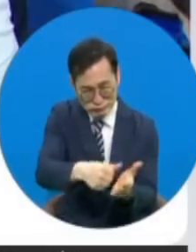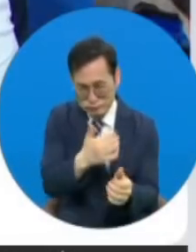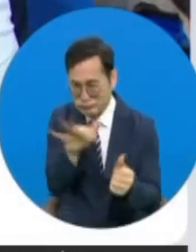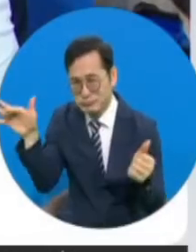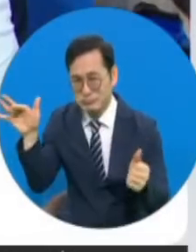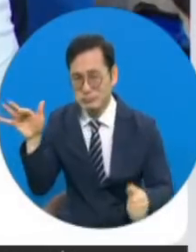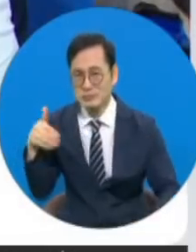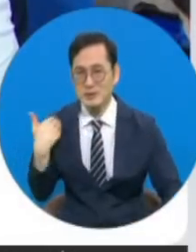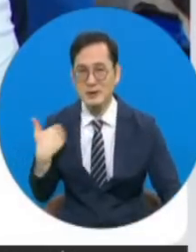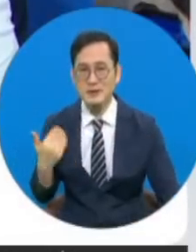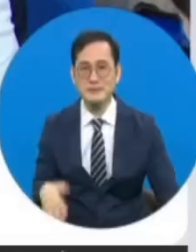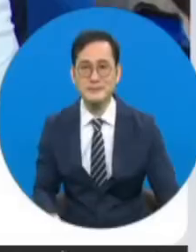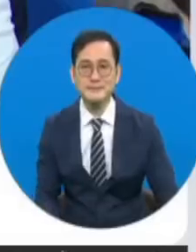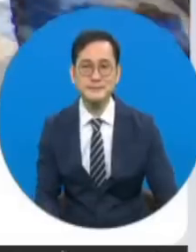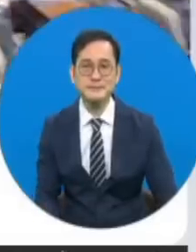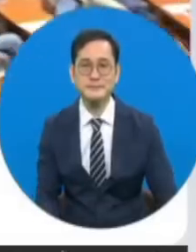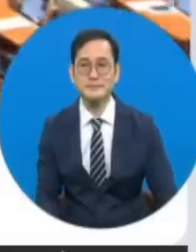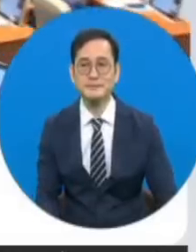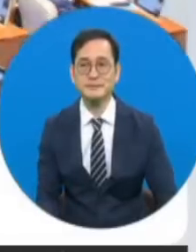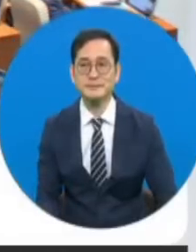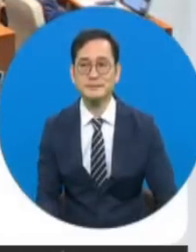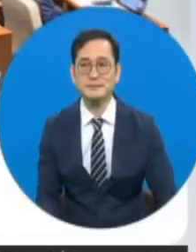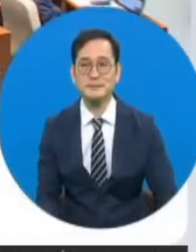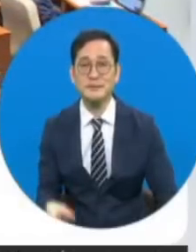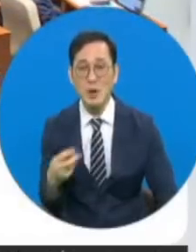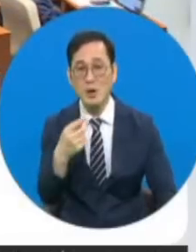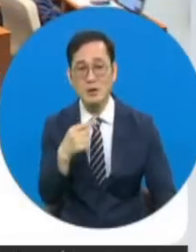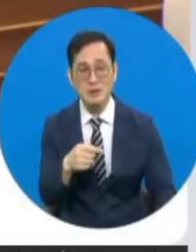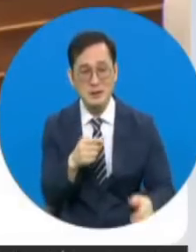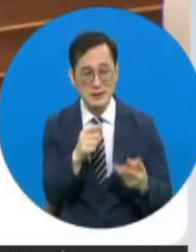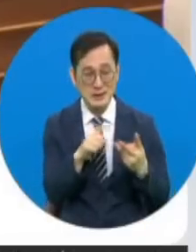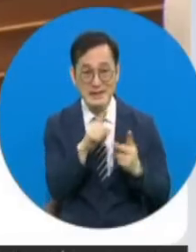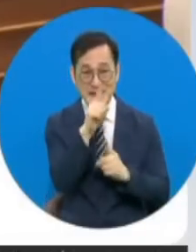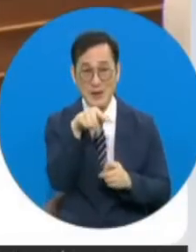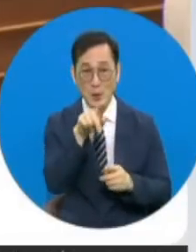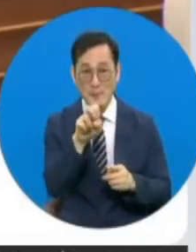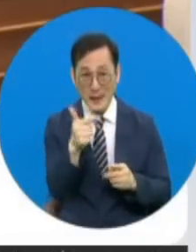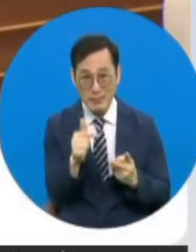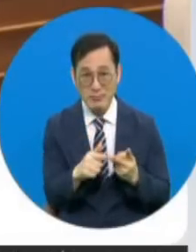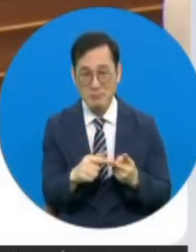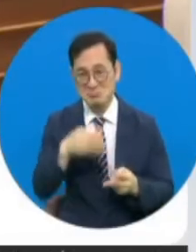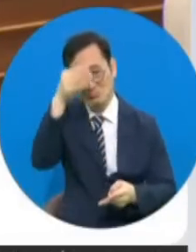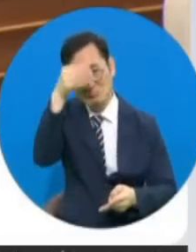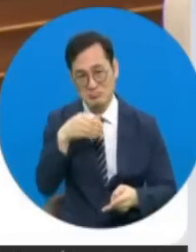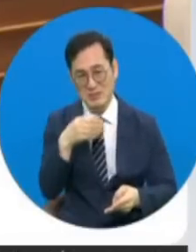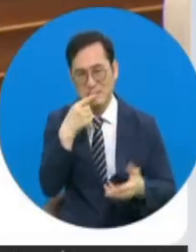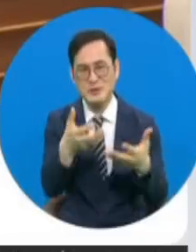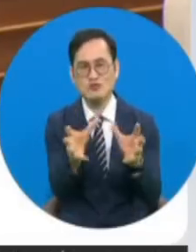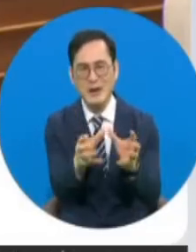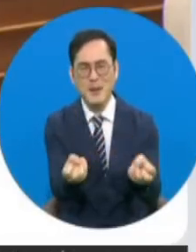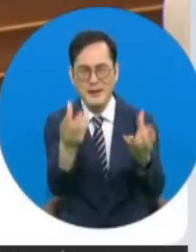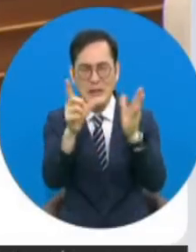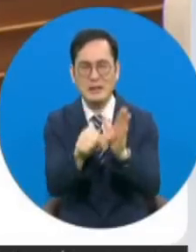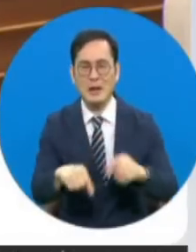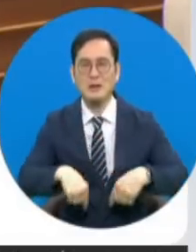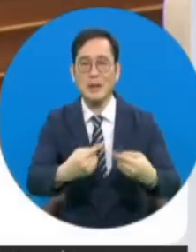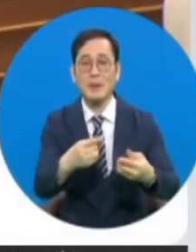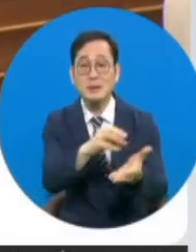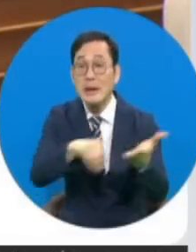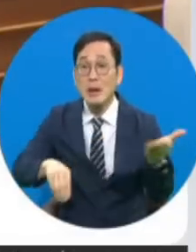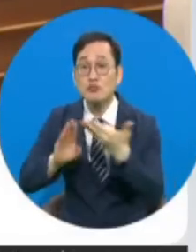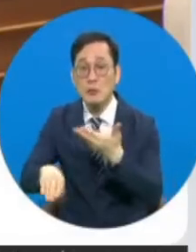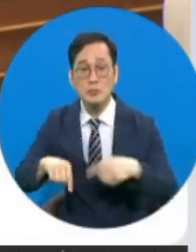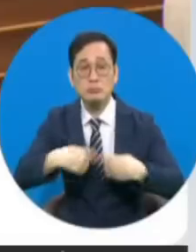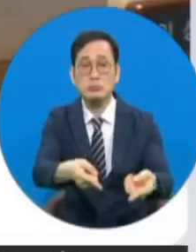춤은 빼겠습니다 민주당 행사에 가서 그렇게 했다고 난리가 나 있는 상황이었는데 여기에 만약 민주당 의원들이 되고 나서